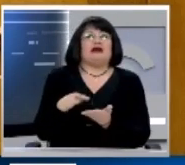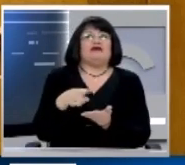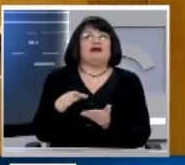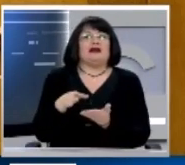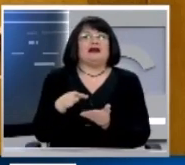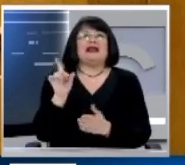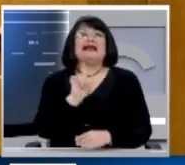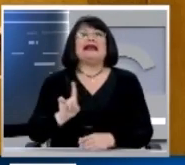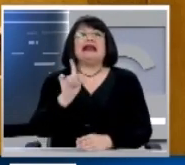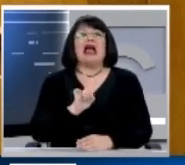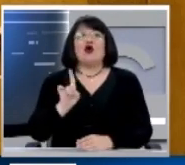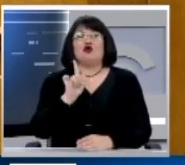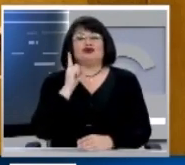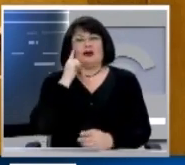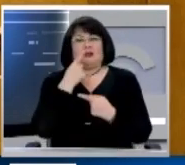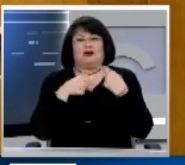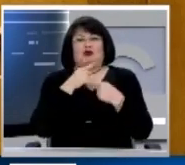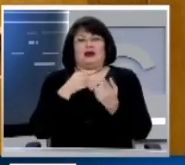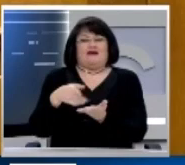κυρίου Μητσοτάκη, αλλά και όλων